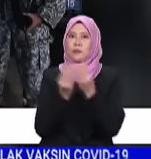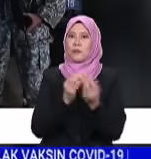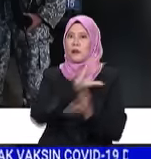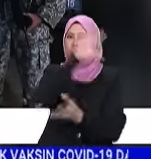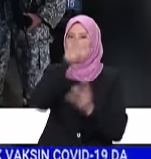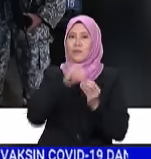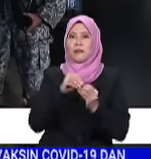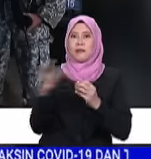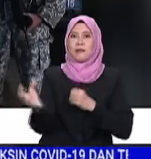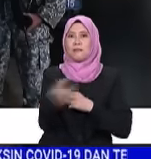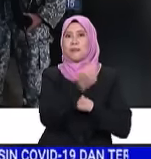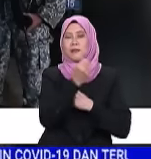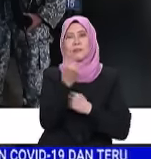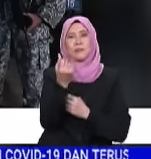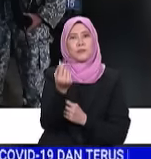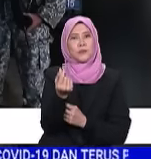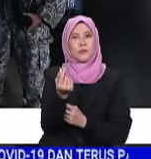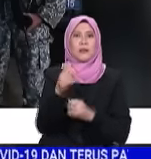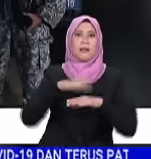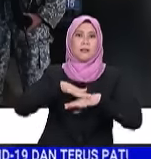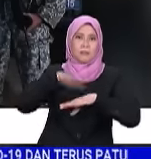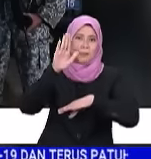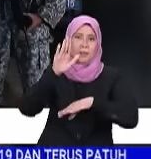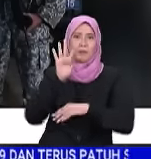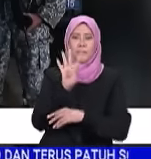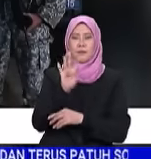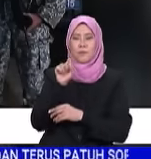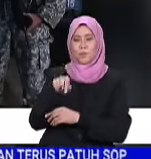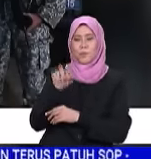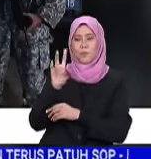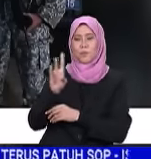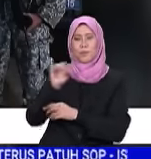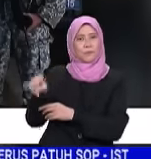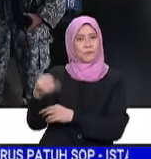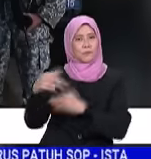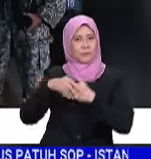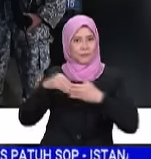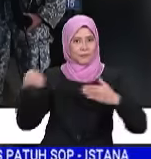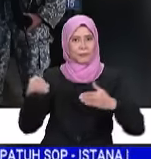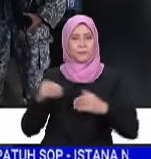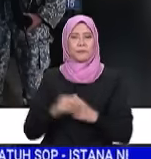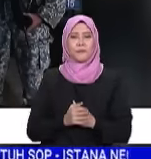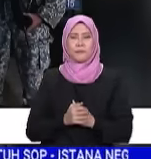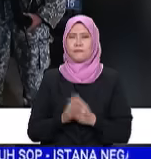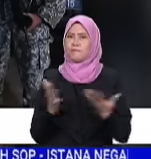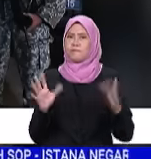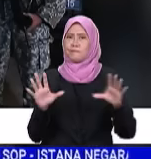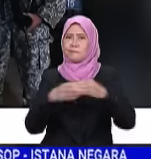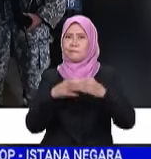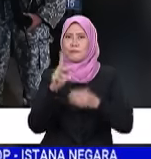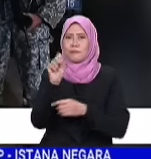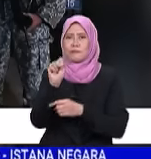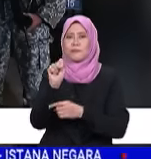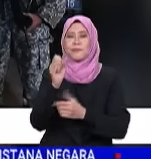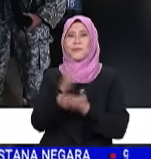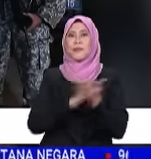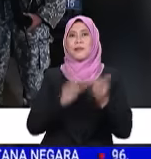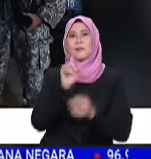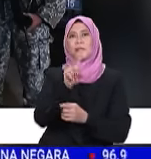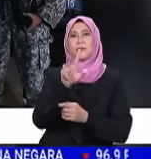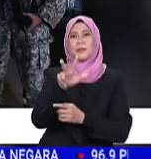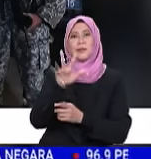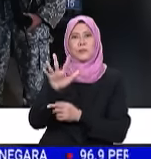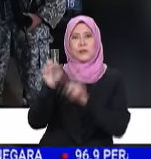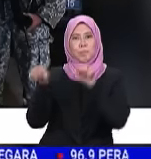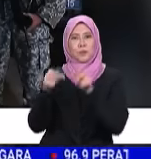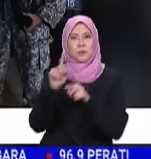keseluruhan rampasan dianggarkan bernilai melebihi rm4.7 juta kes diklasifikasikan sebagai kes seksyen